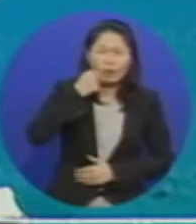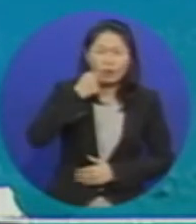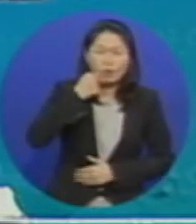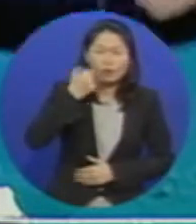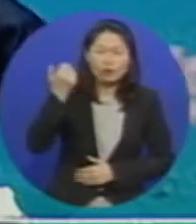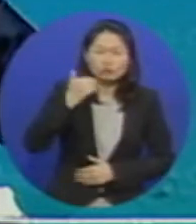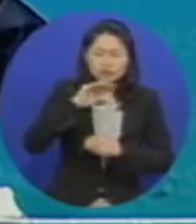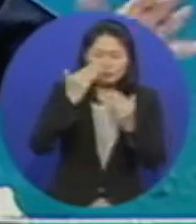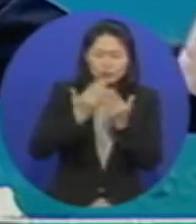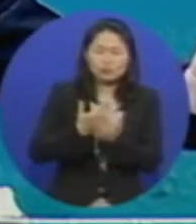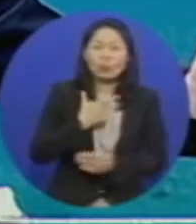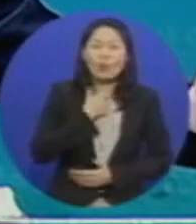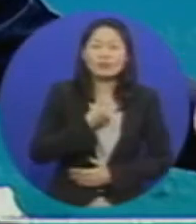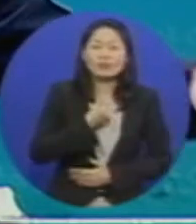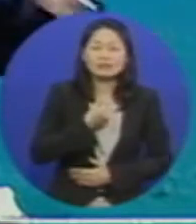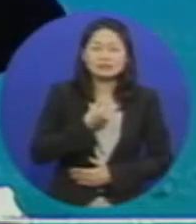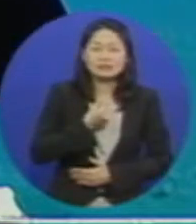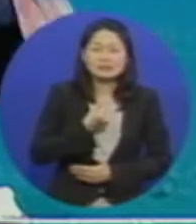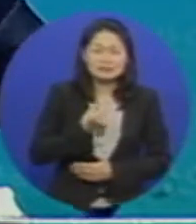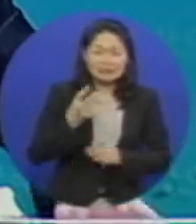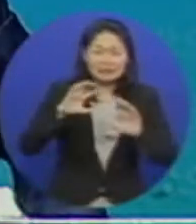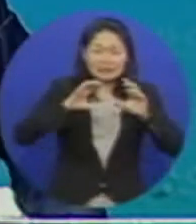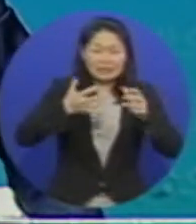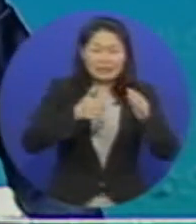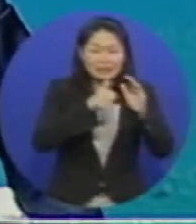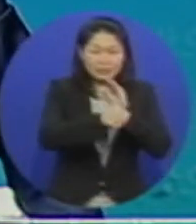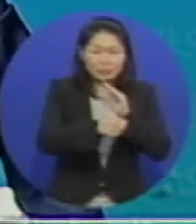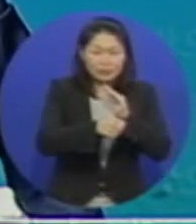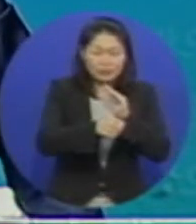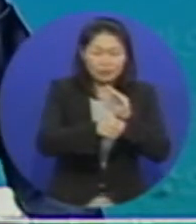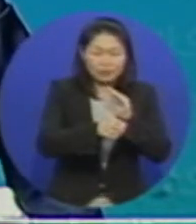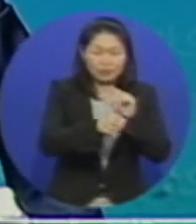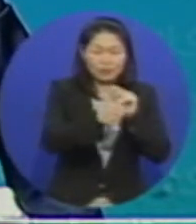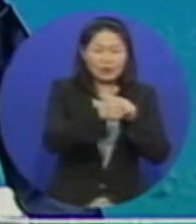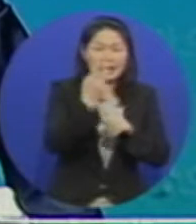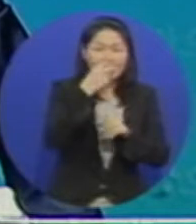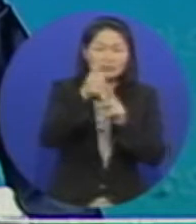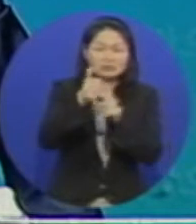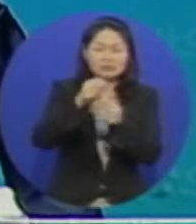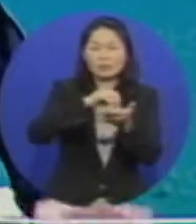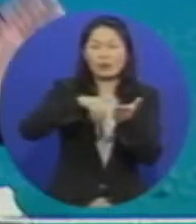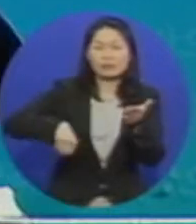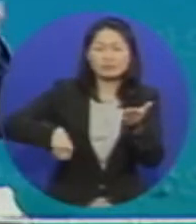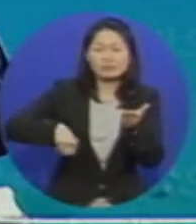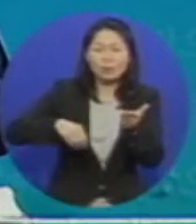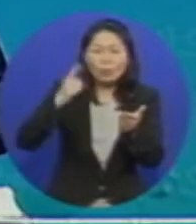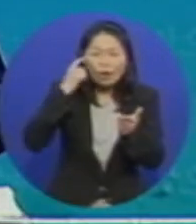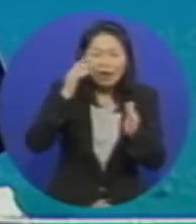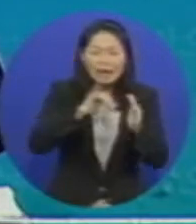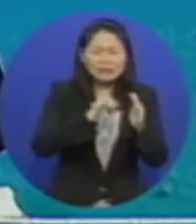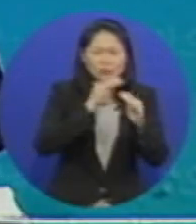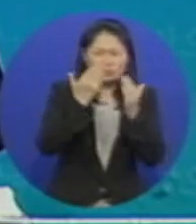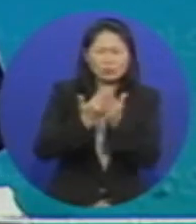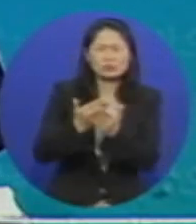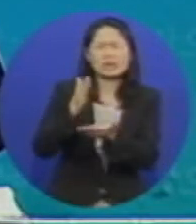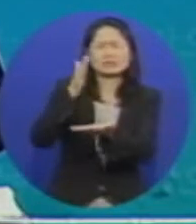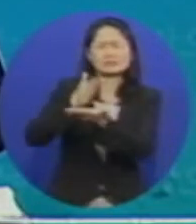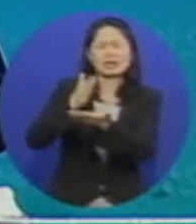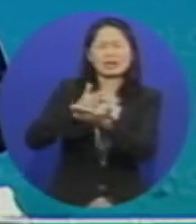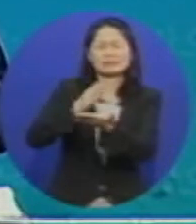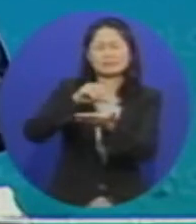짜리도 그만두게 된 가족들이 다 그만두라고 는 가족들이 그게 우리나라 에요